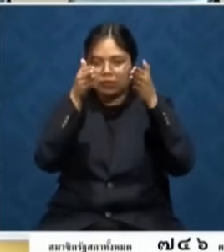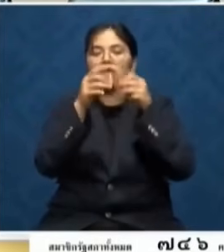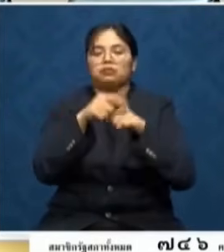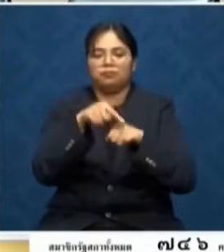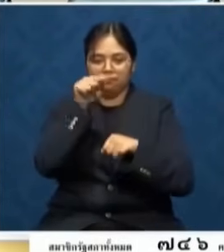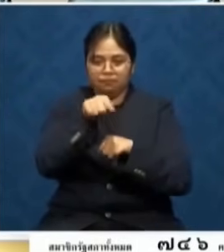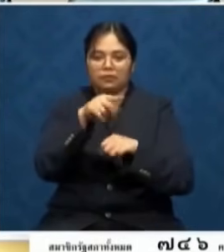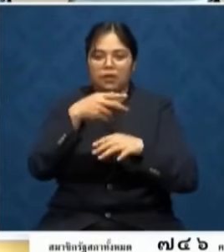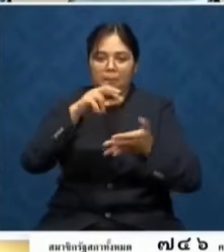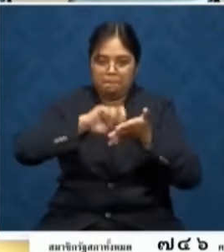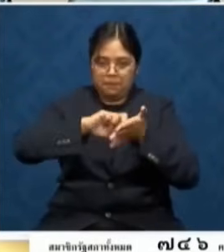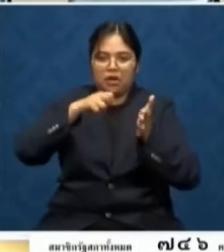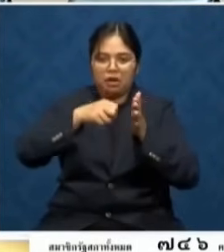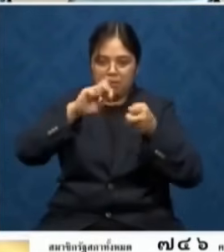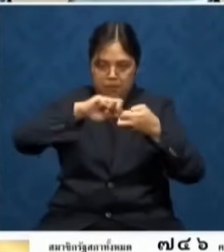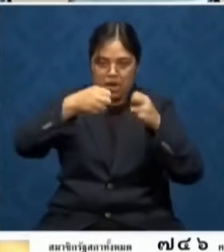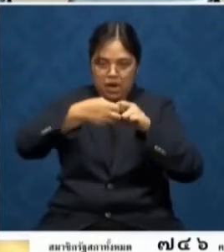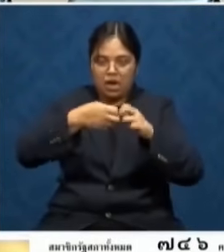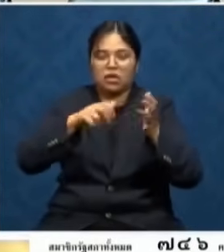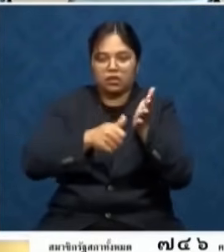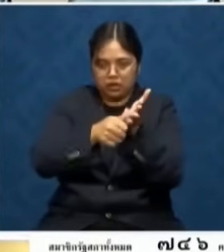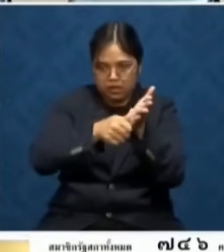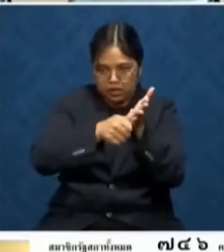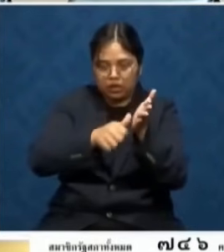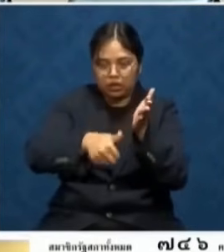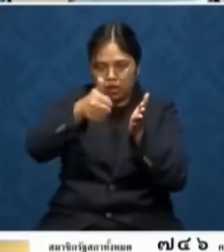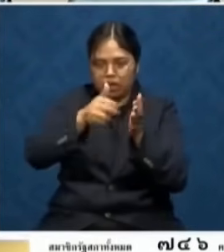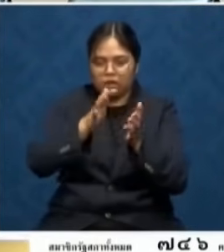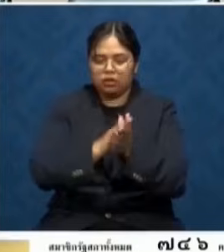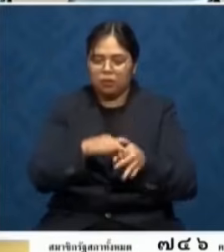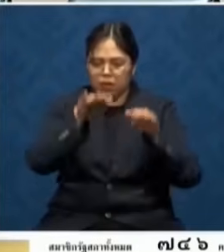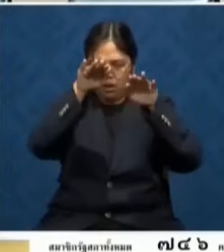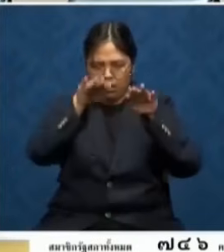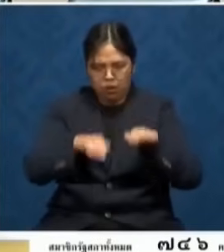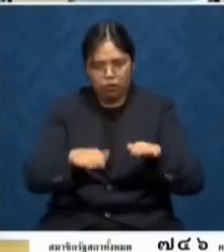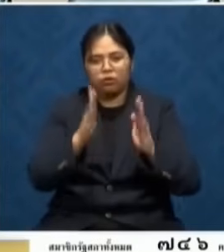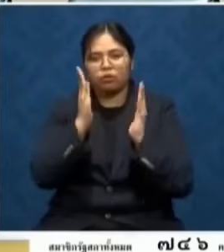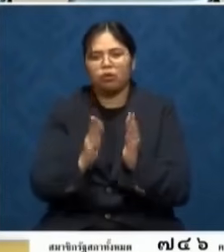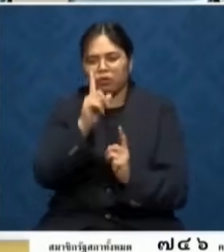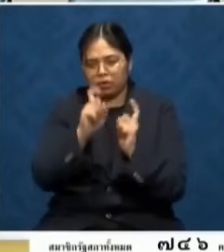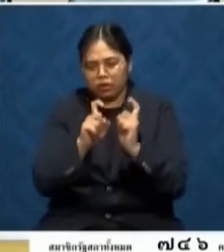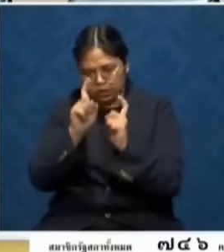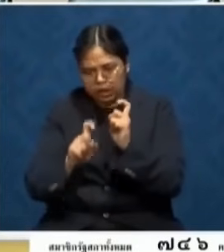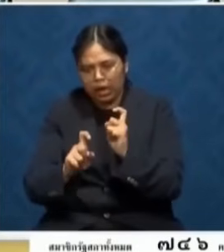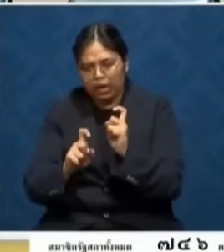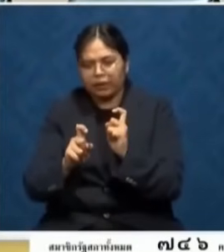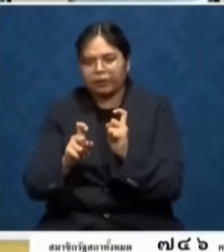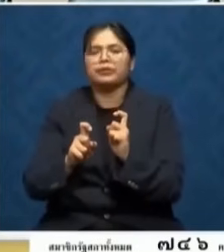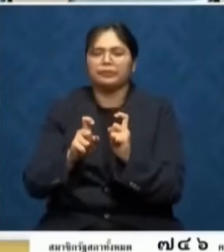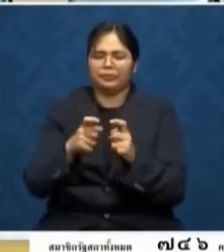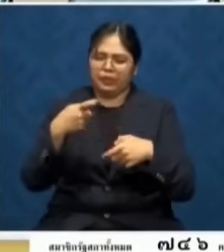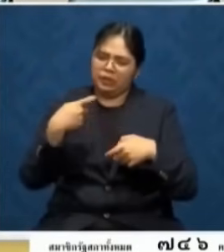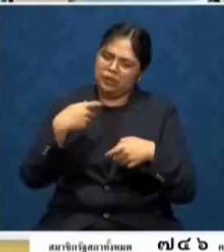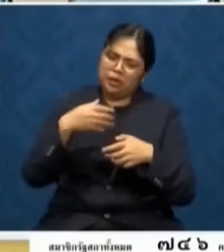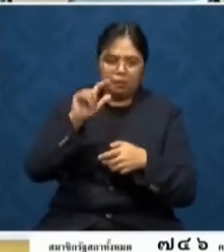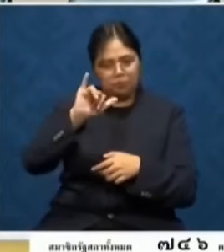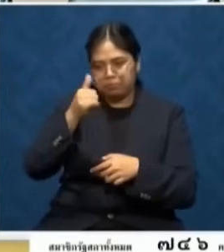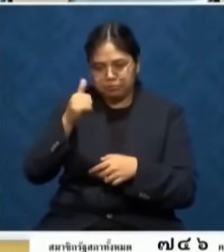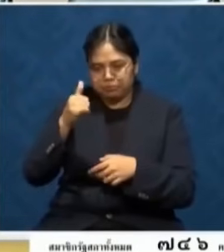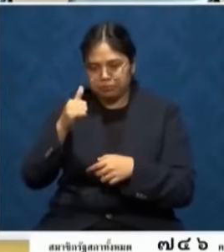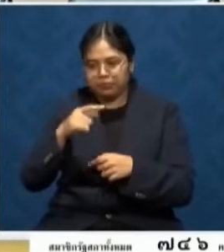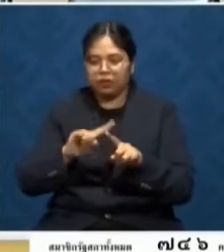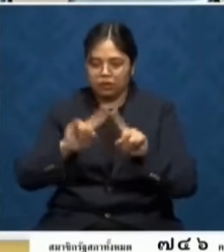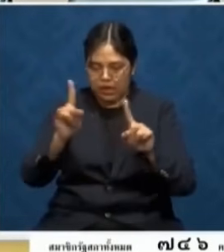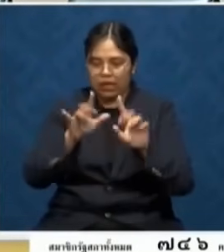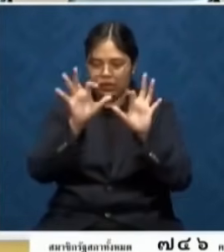งอยู่เราไม่สามารถประเมินตัวเลขได้ว่าเราจะลดผู้เสียชีวิตเท่าไหร่แต่เราต้องพยายามทำให้ได้ครับและคำแนะน